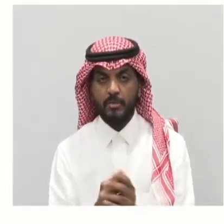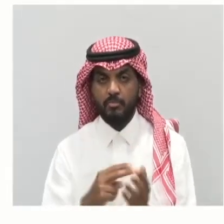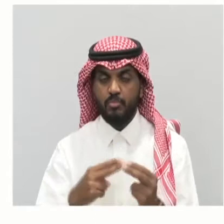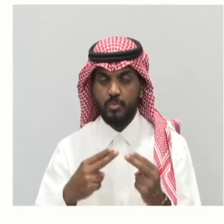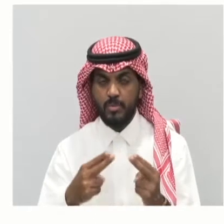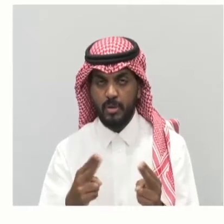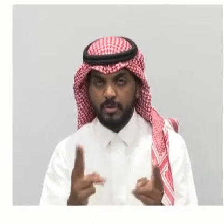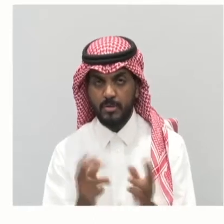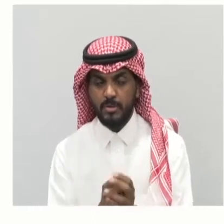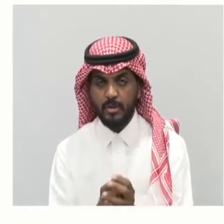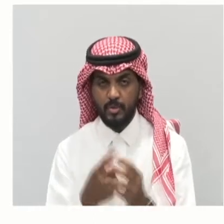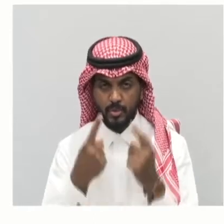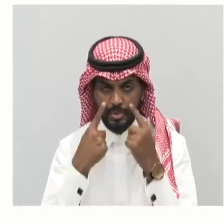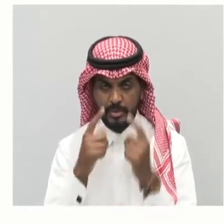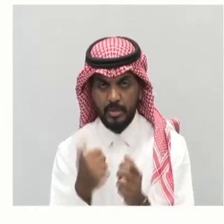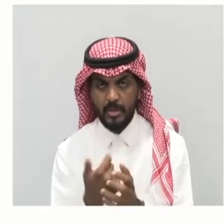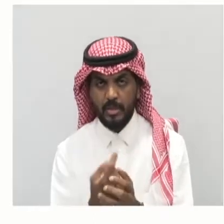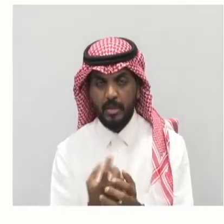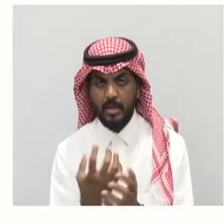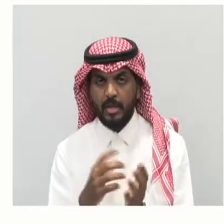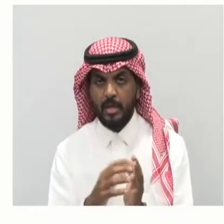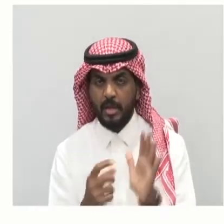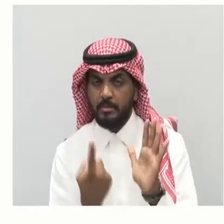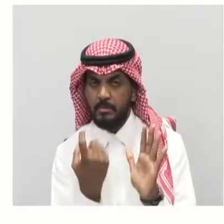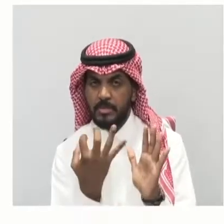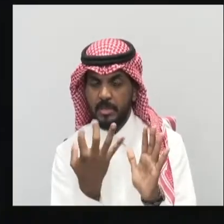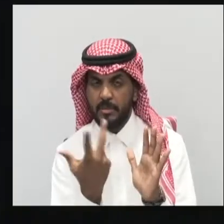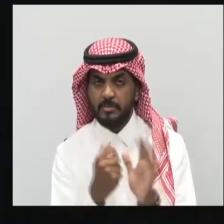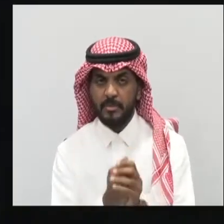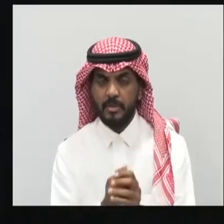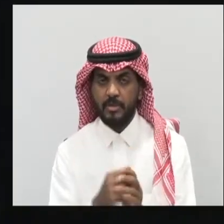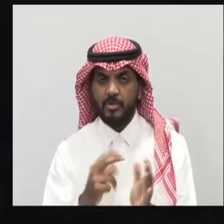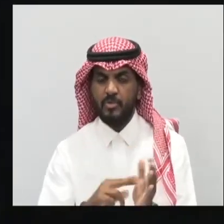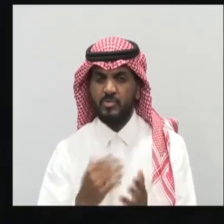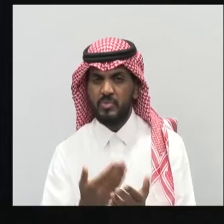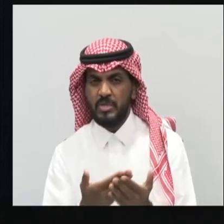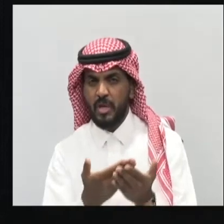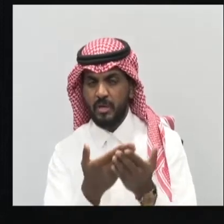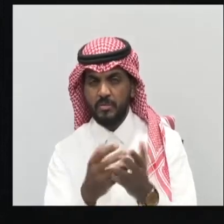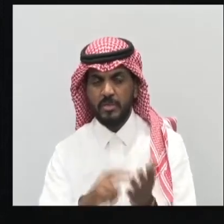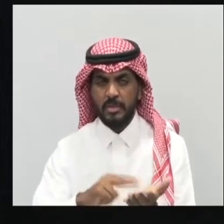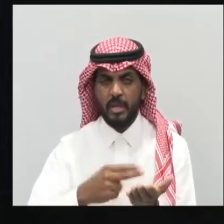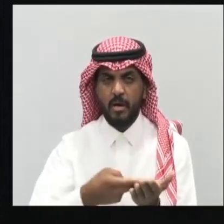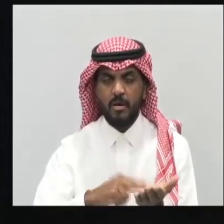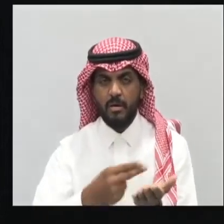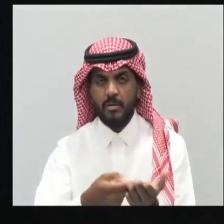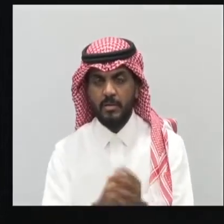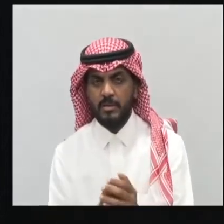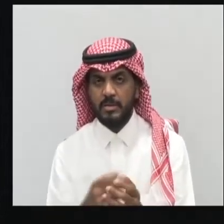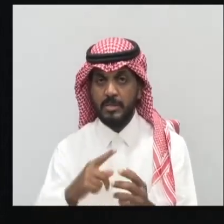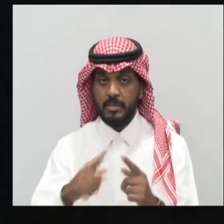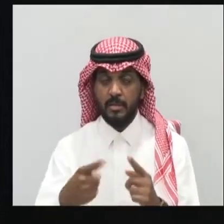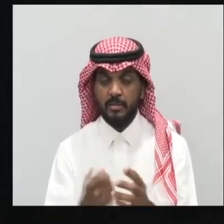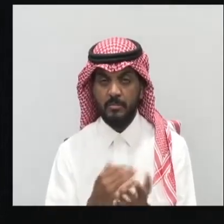يا صغاري أجد رقم الصفحة، إذن يساعدني في الانتقال السريع بين صفحات